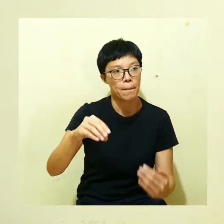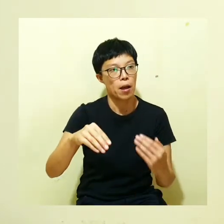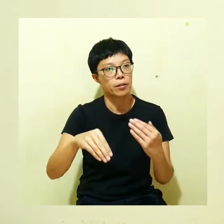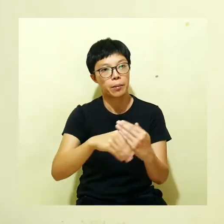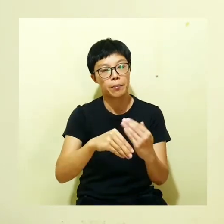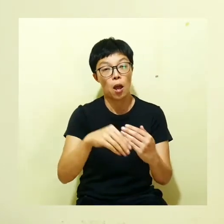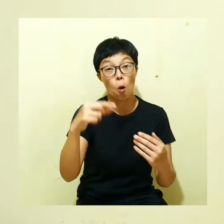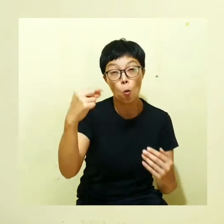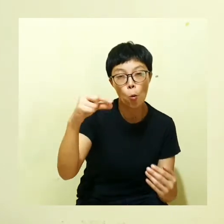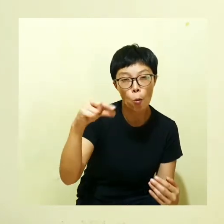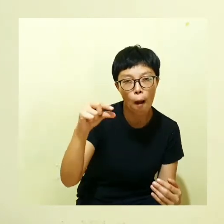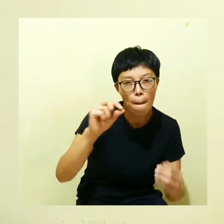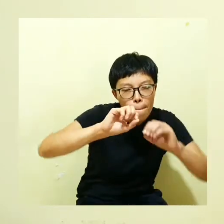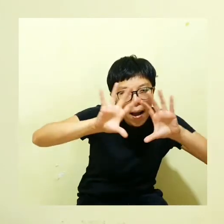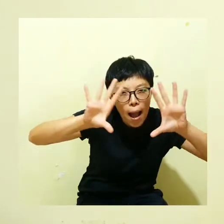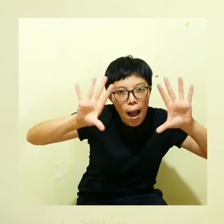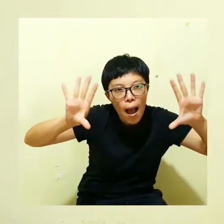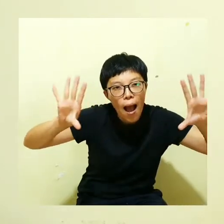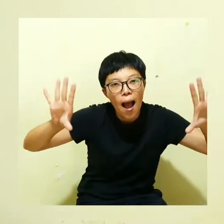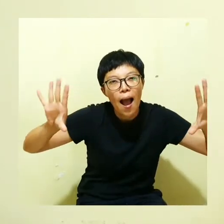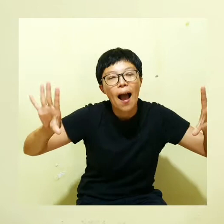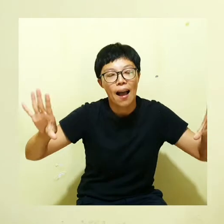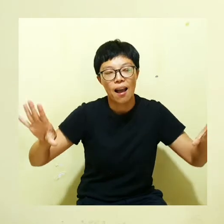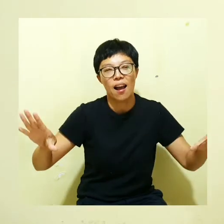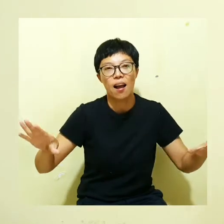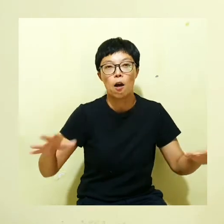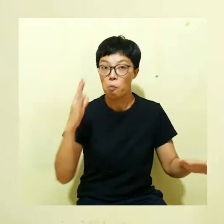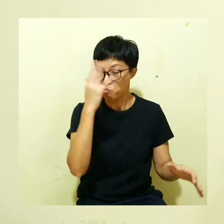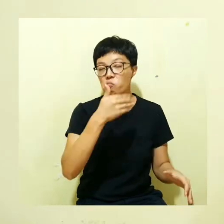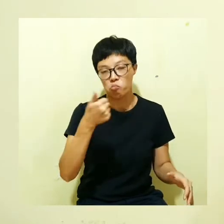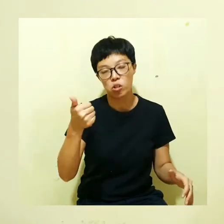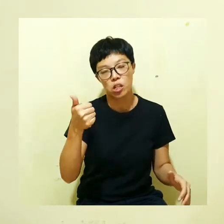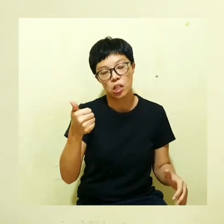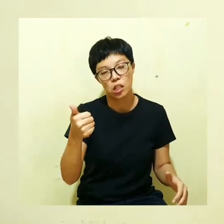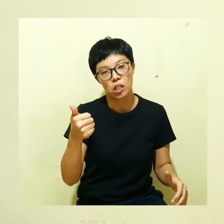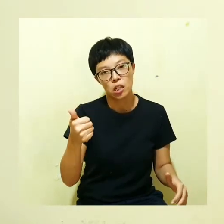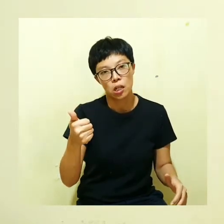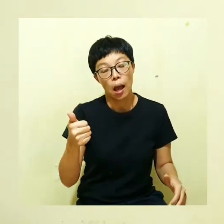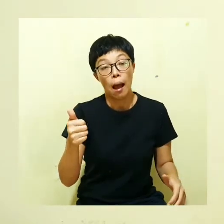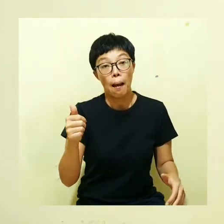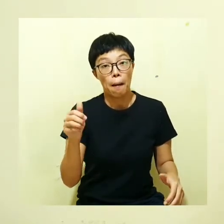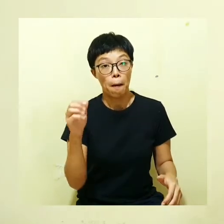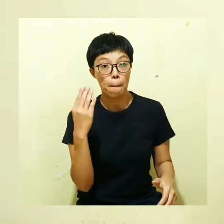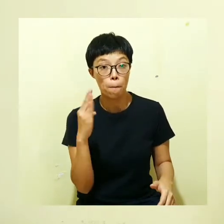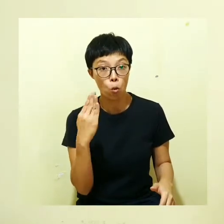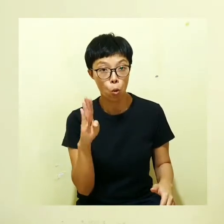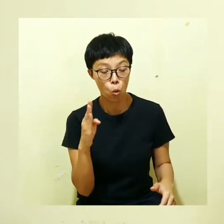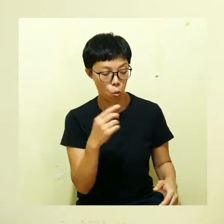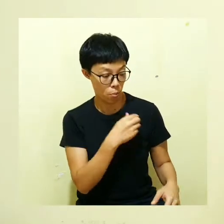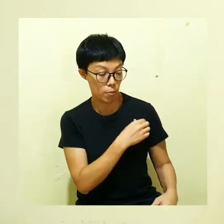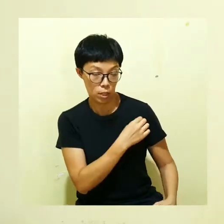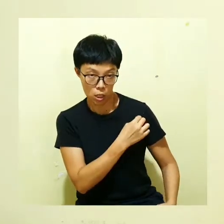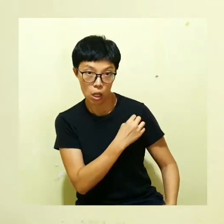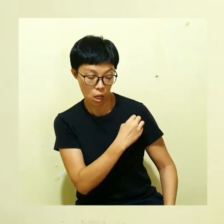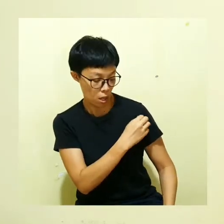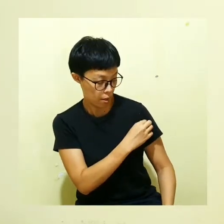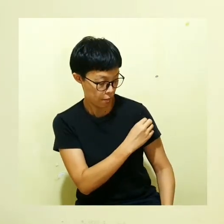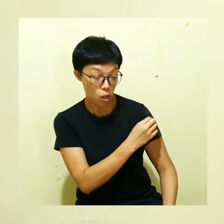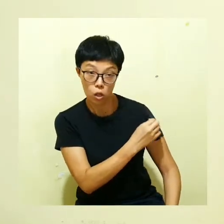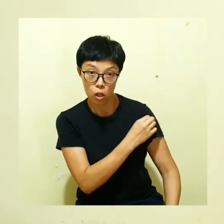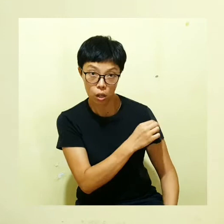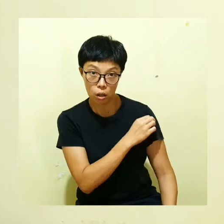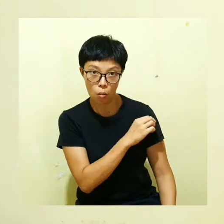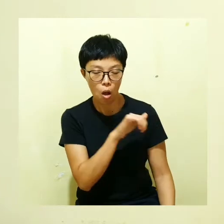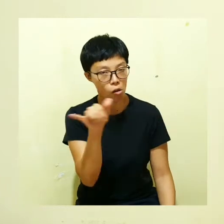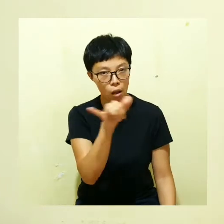做一个非常 contrast 的颜色，加上一些 neon color，让它很亮很 sharp 的 orange， 不同层